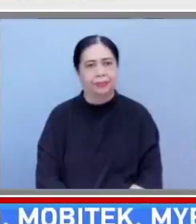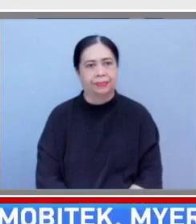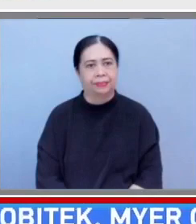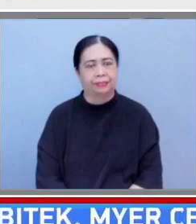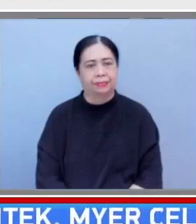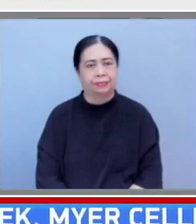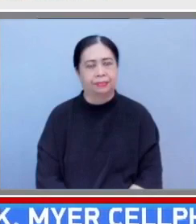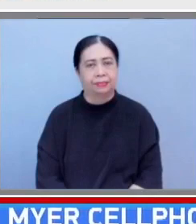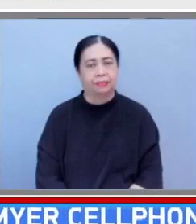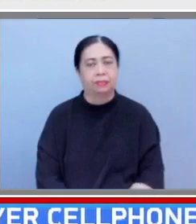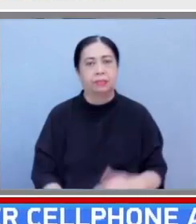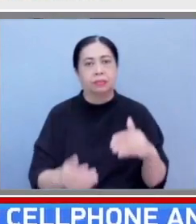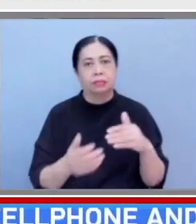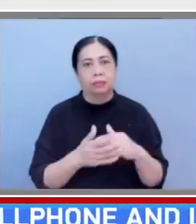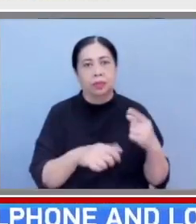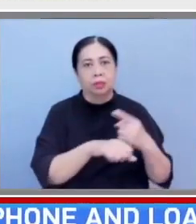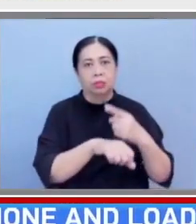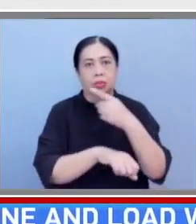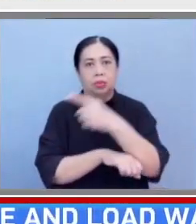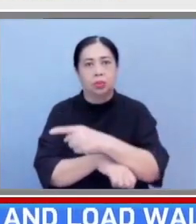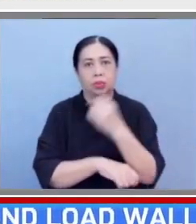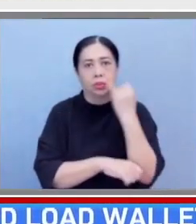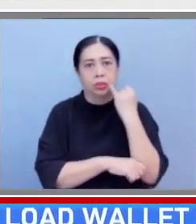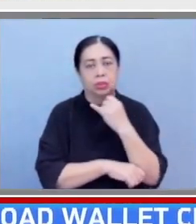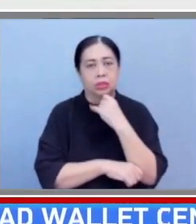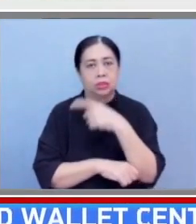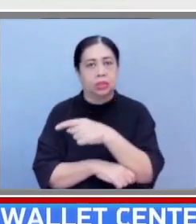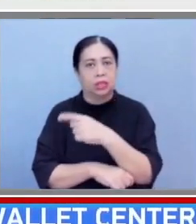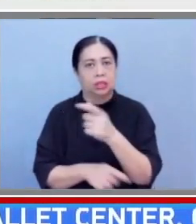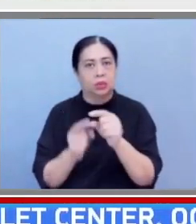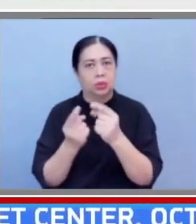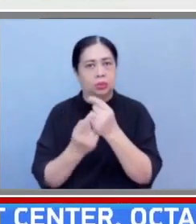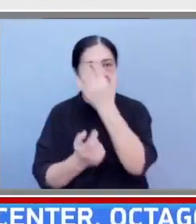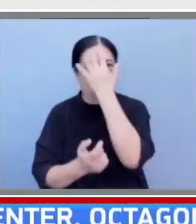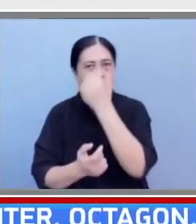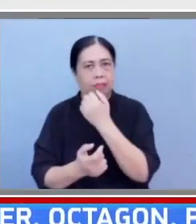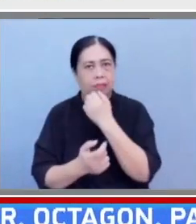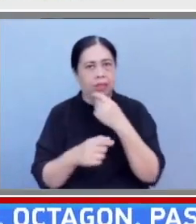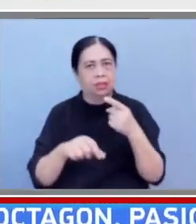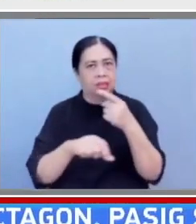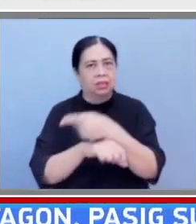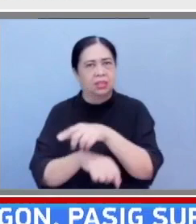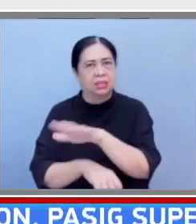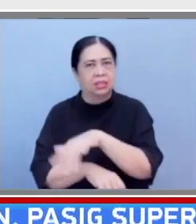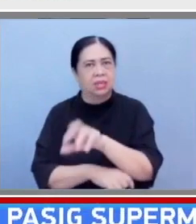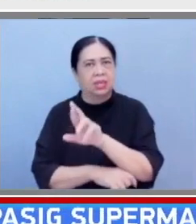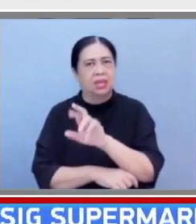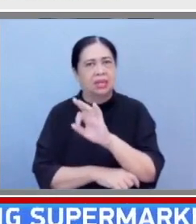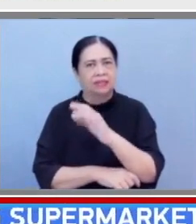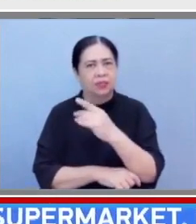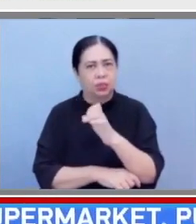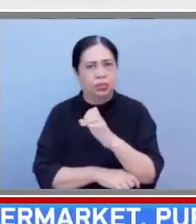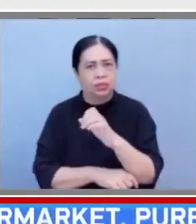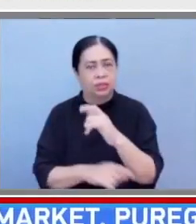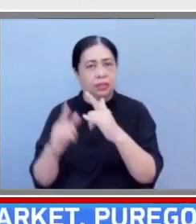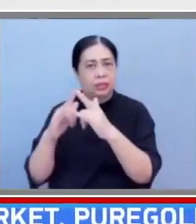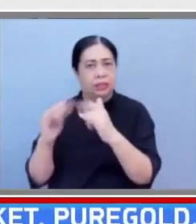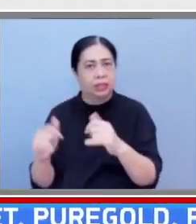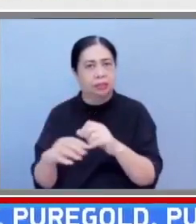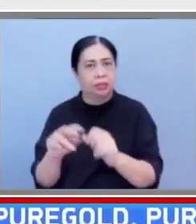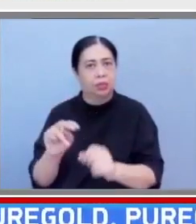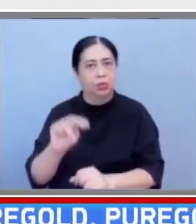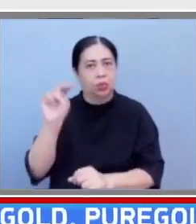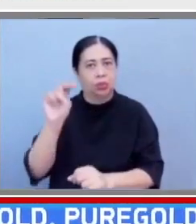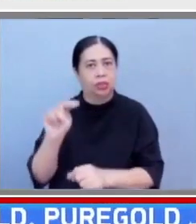Umatake muli ang Israel sa grupong Hamas at tumama ang kanilang airstrike sa isang refugee camp sa northern Gaza. Sabi ng Israel, napatay nila